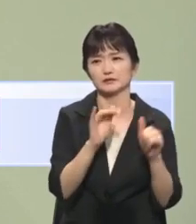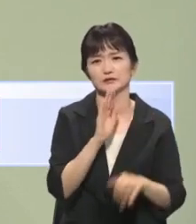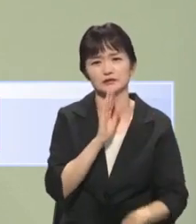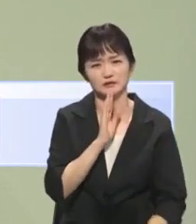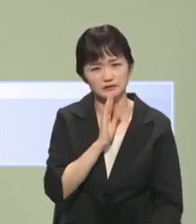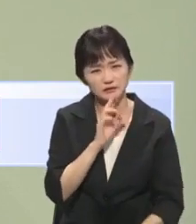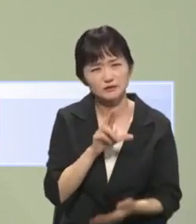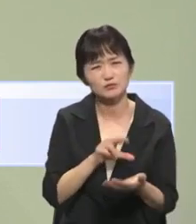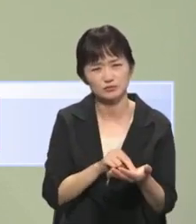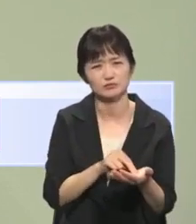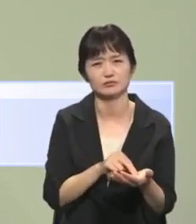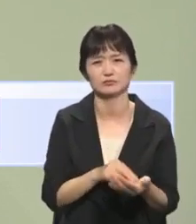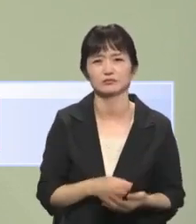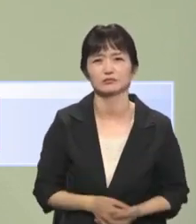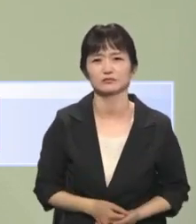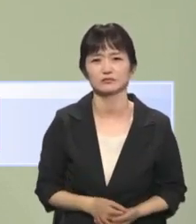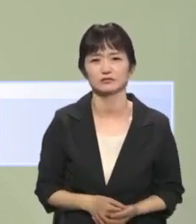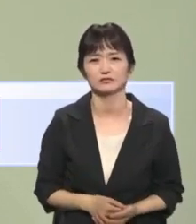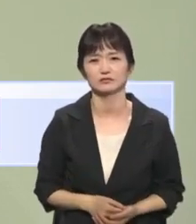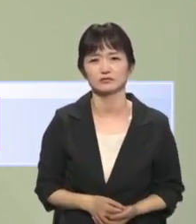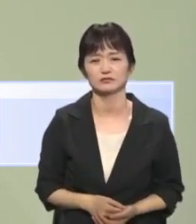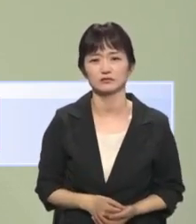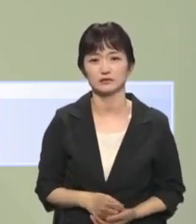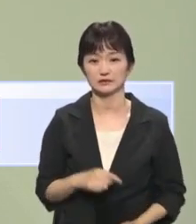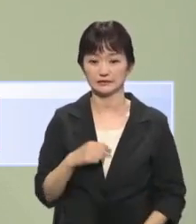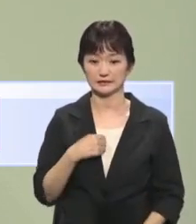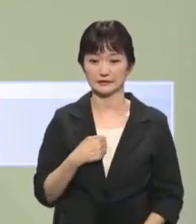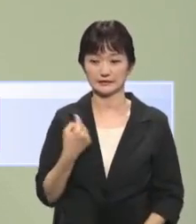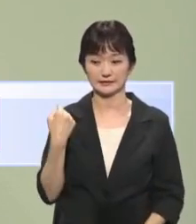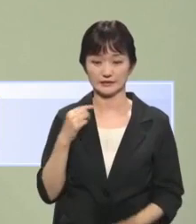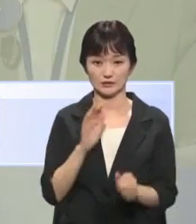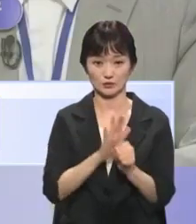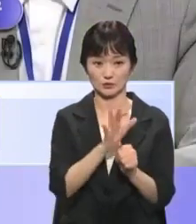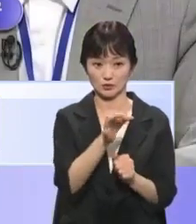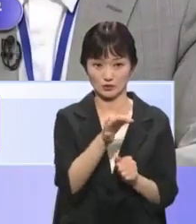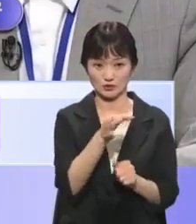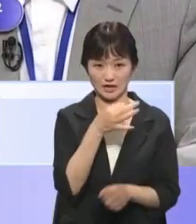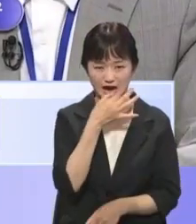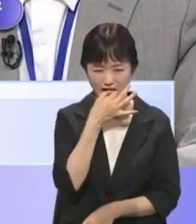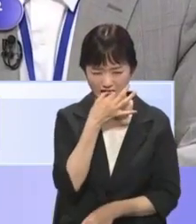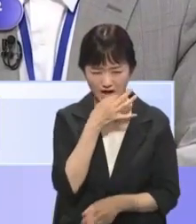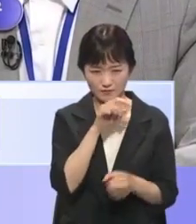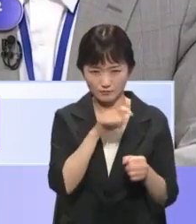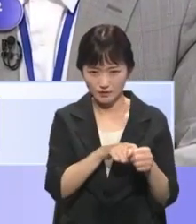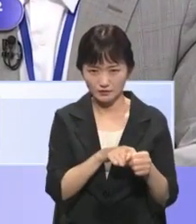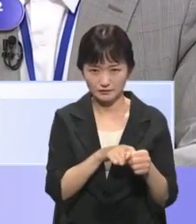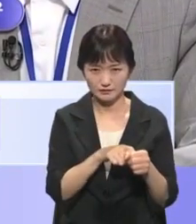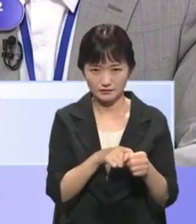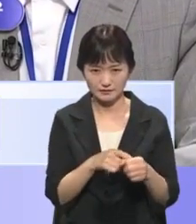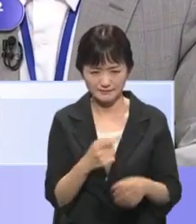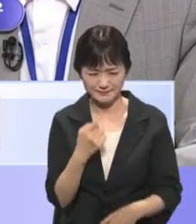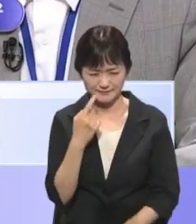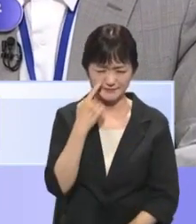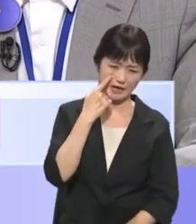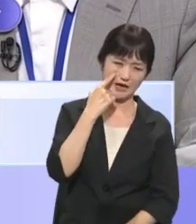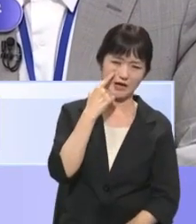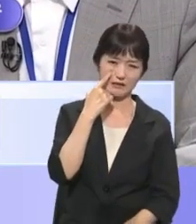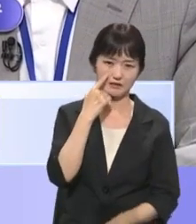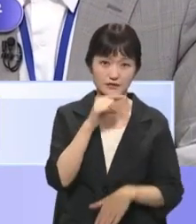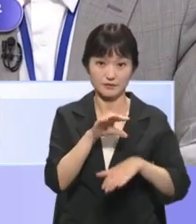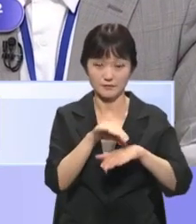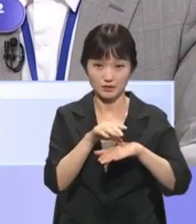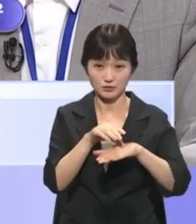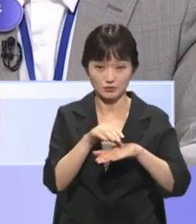실질적인 문제점이거든요. 네. 자기 그 후원금이라든지 수익을 위한 목적으로 그렇게 자극적인 걸 하고 네. 또 그런